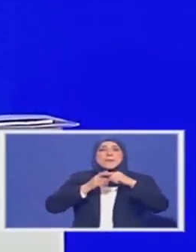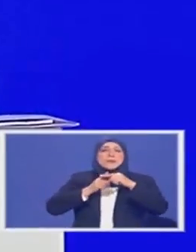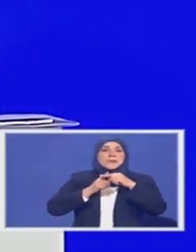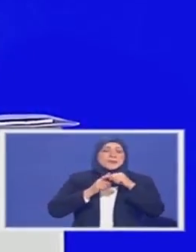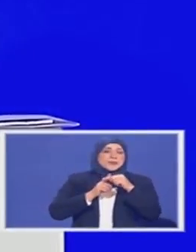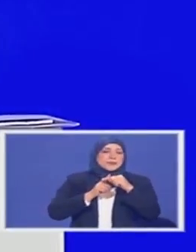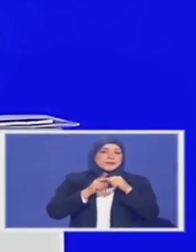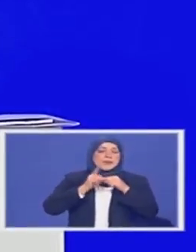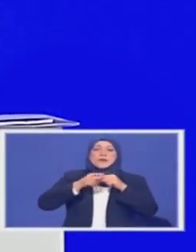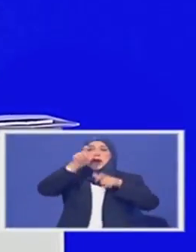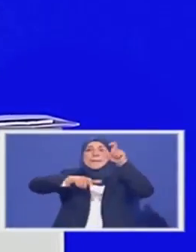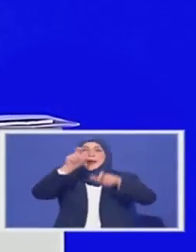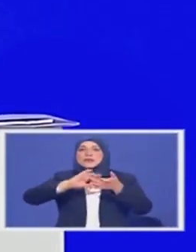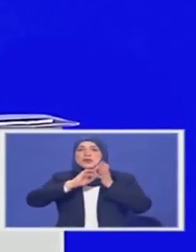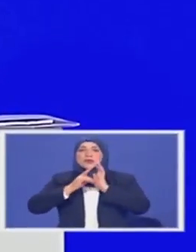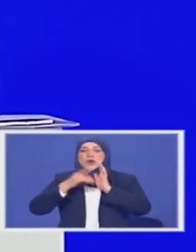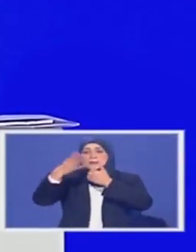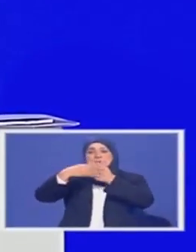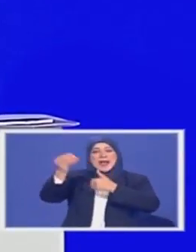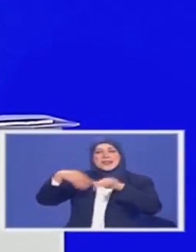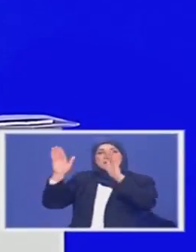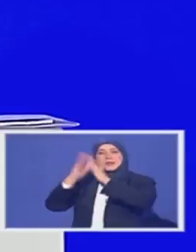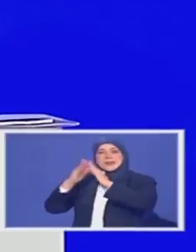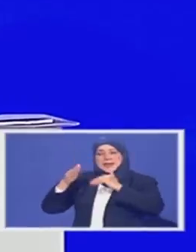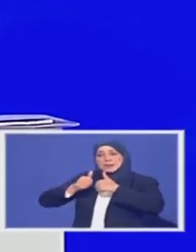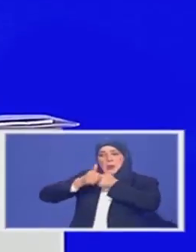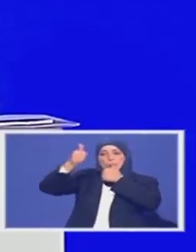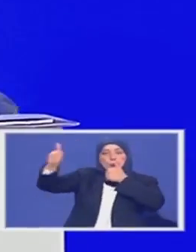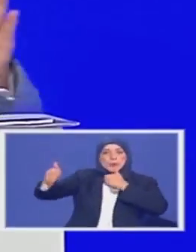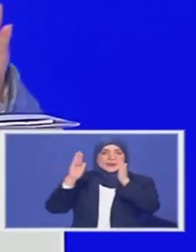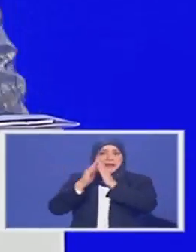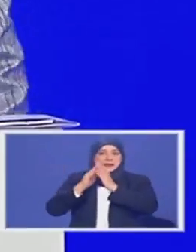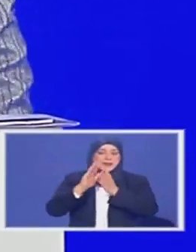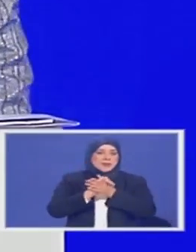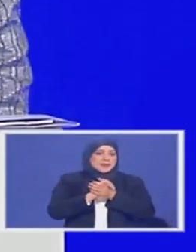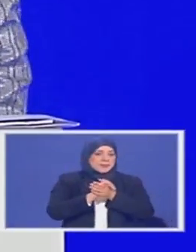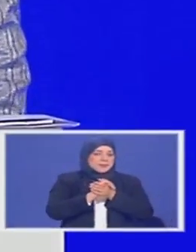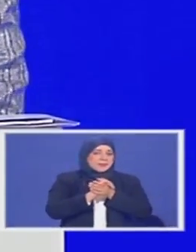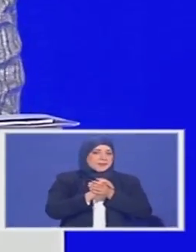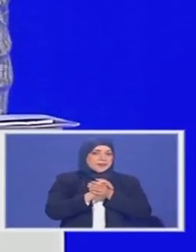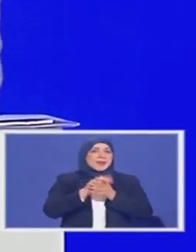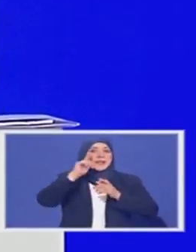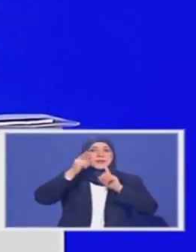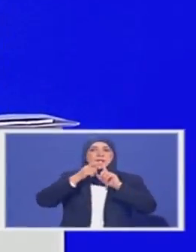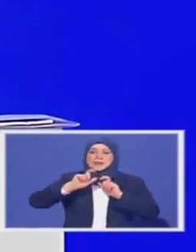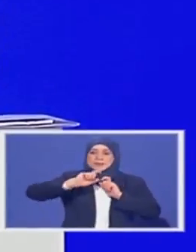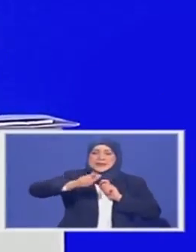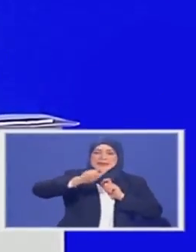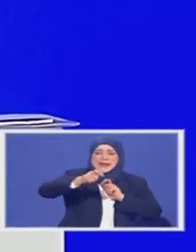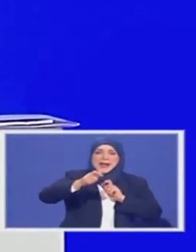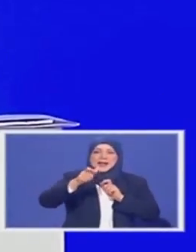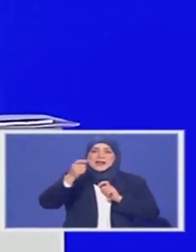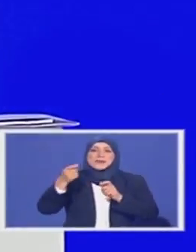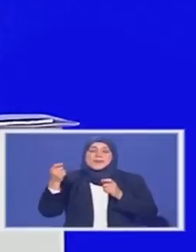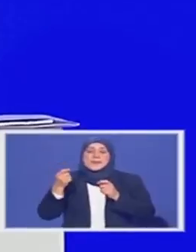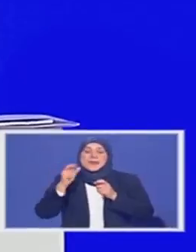خارج المحيط السكني. هذايا معناها قائم ذات التنقل الاستثناء